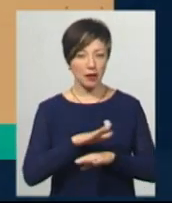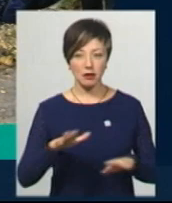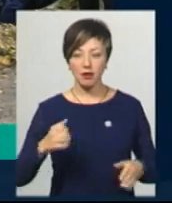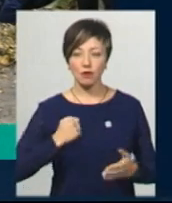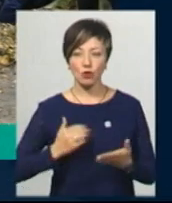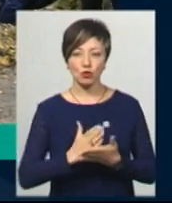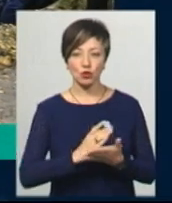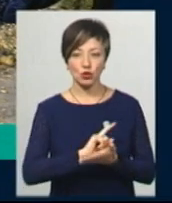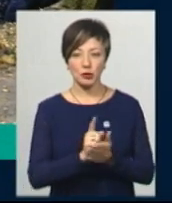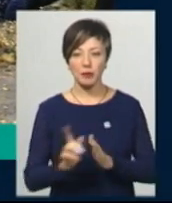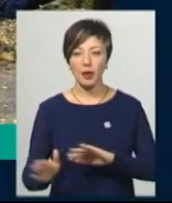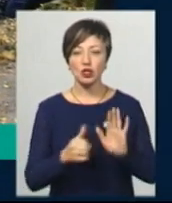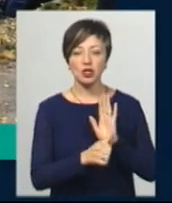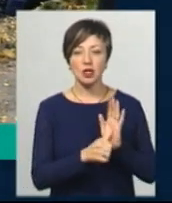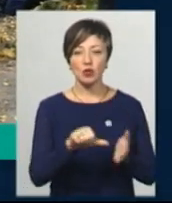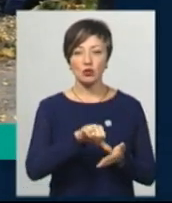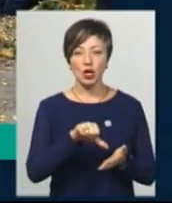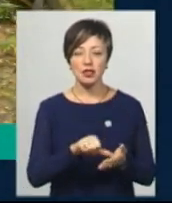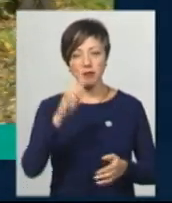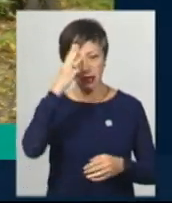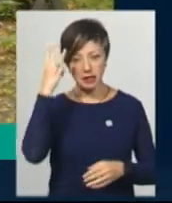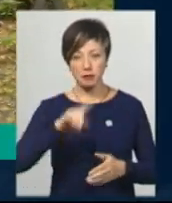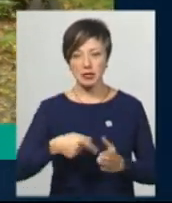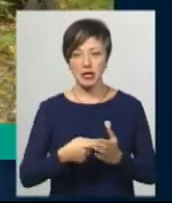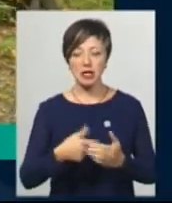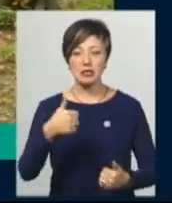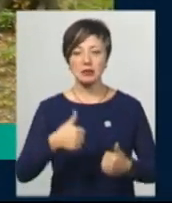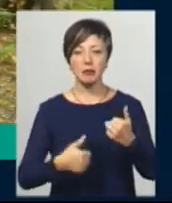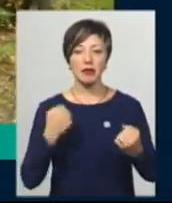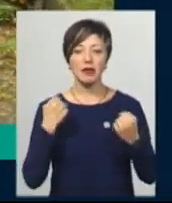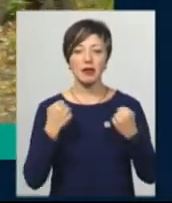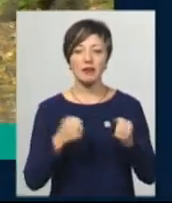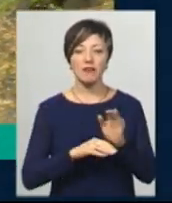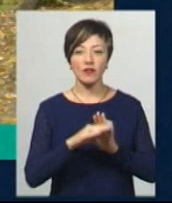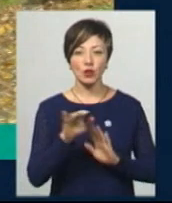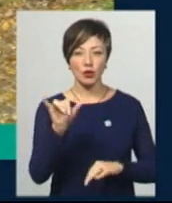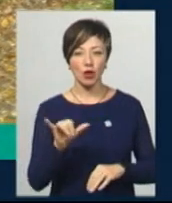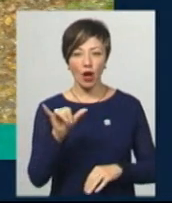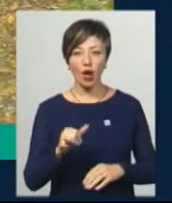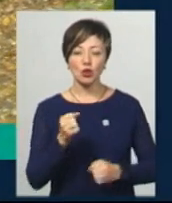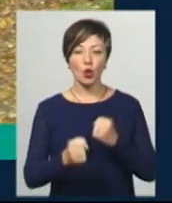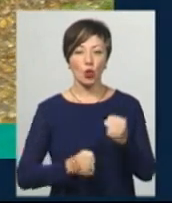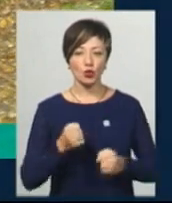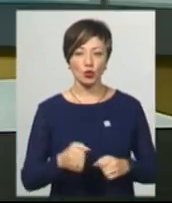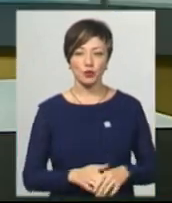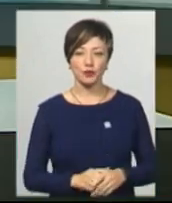служби. 60 учасників взяли участь у Хмельницькій міській спартакіаді серед вишів з кросу.